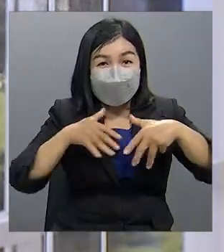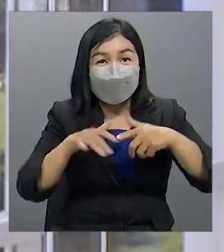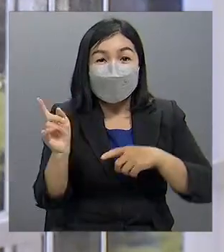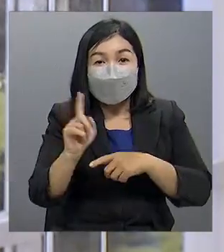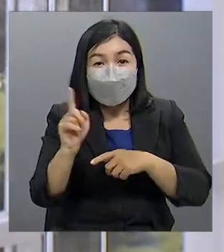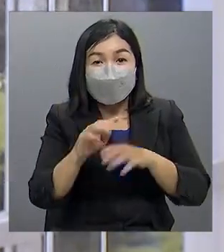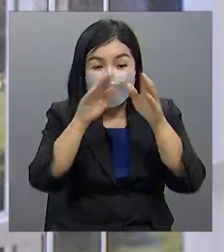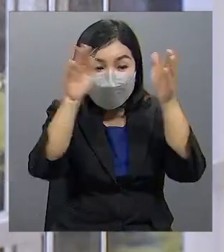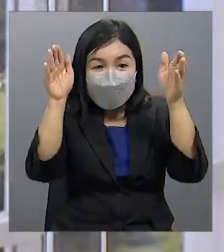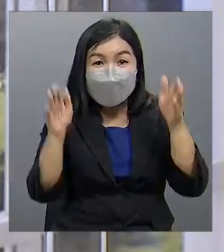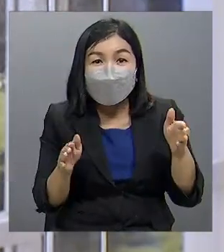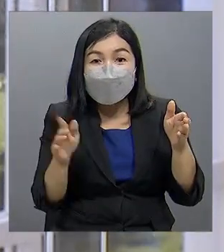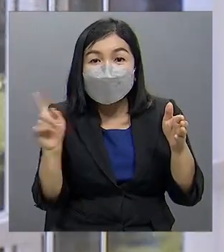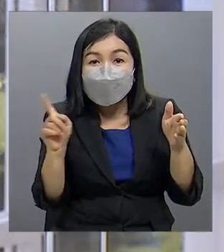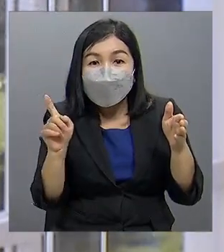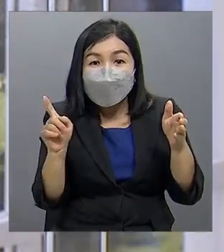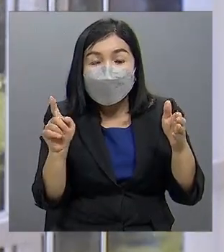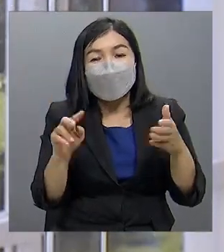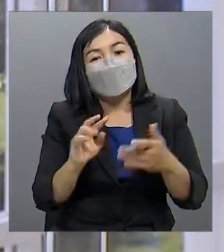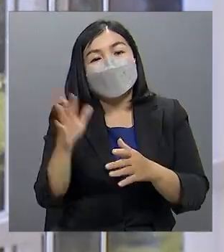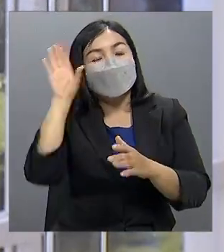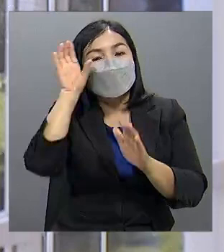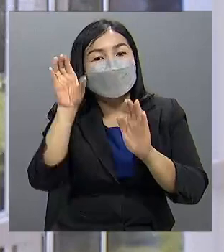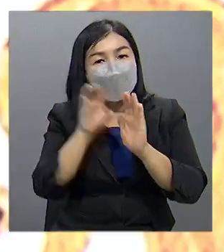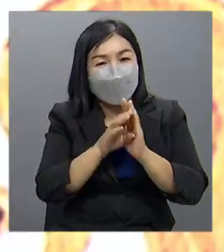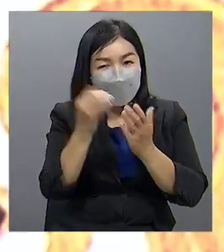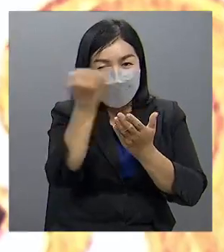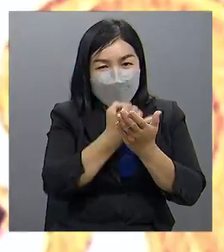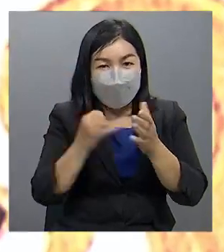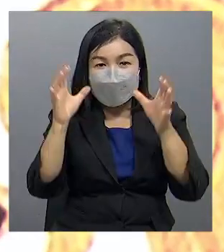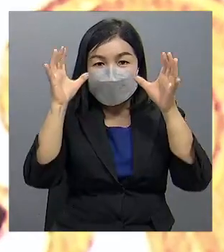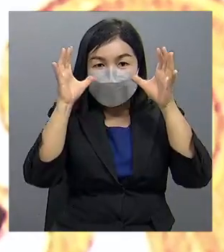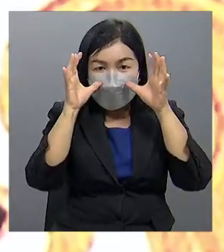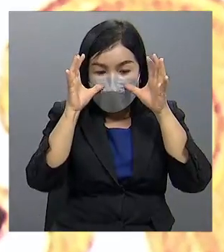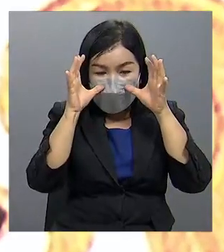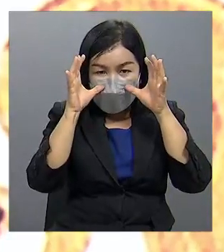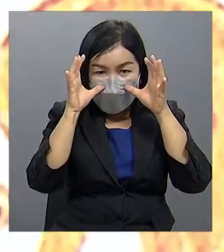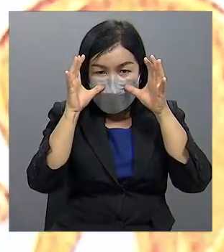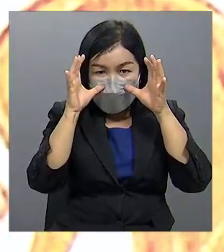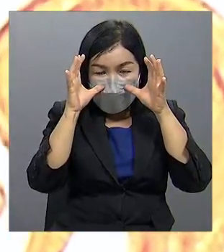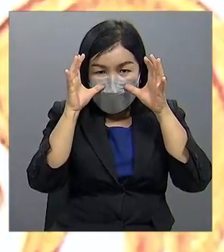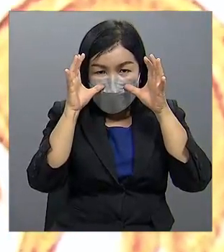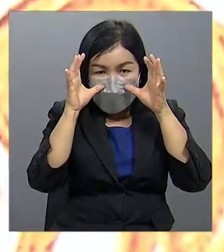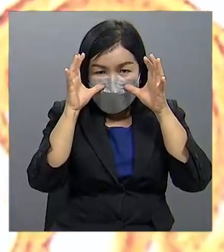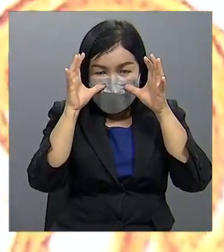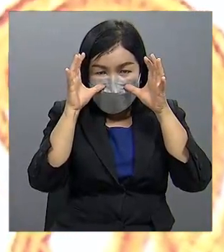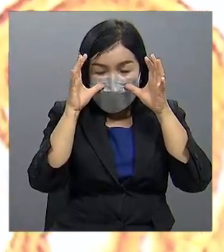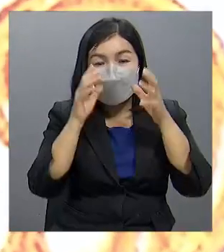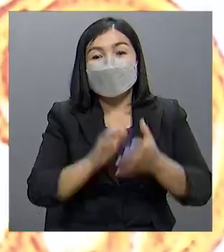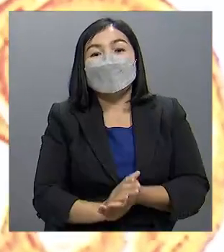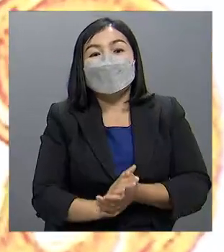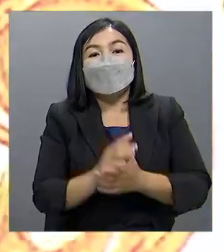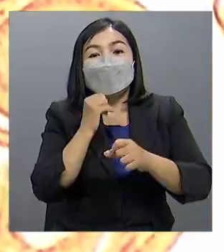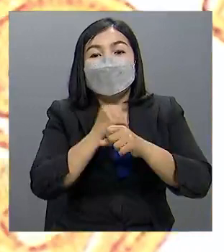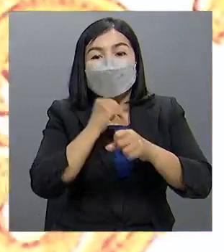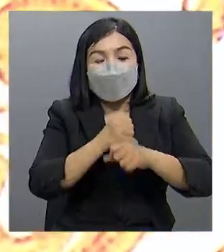สร้างสรรค์เรื่องราวจากผลงานภาพวาดฝีพระหัตถ์เสือนะคะก่อในสมเด็จเจ้าฟ้ากรมพระศรีสว่างควัตวรคติย